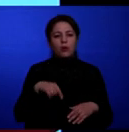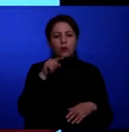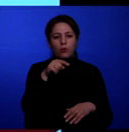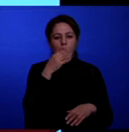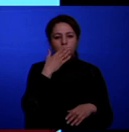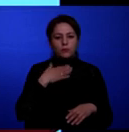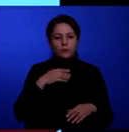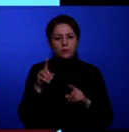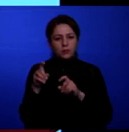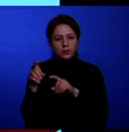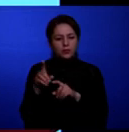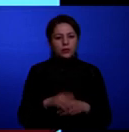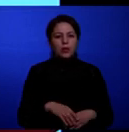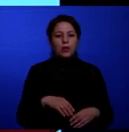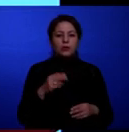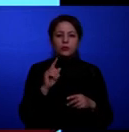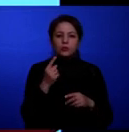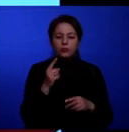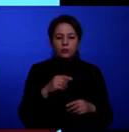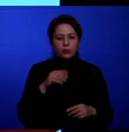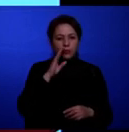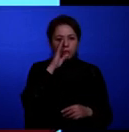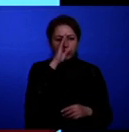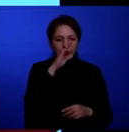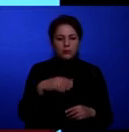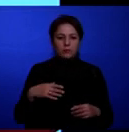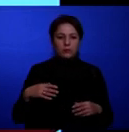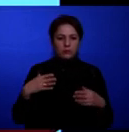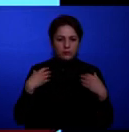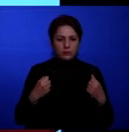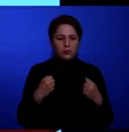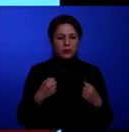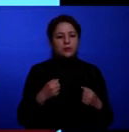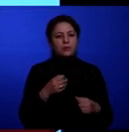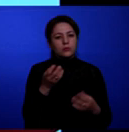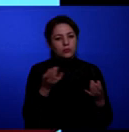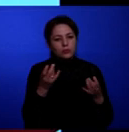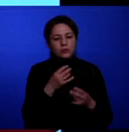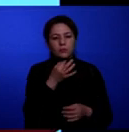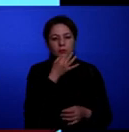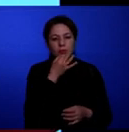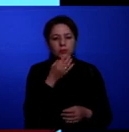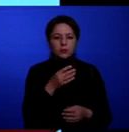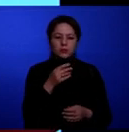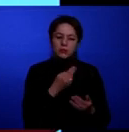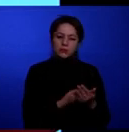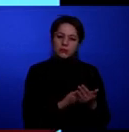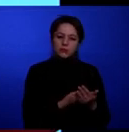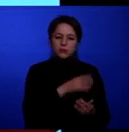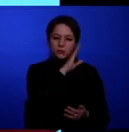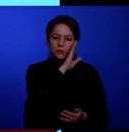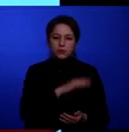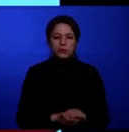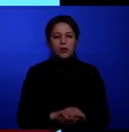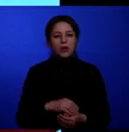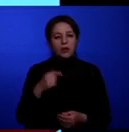чтобы утром бодрствовать нужно пораньше лечь спать итак ребятки я думаю